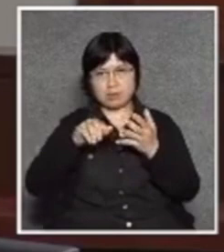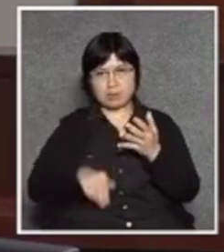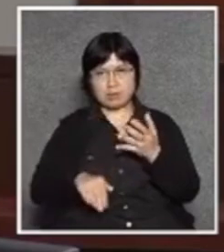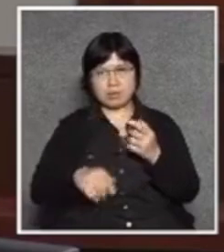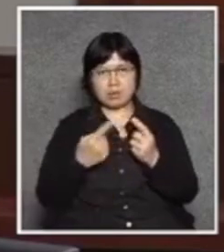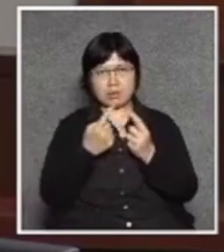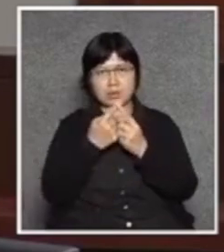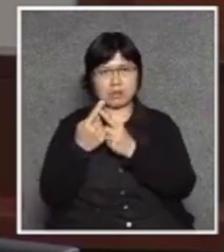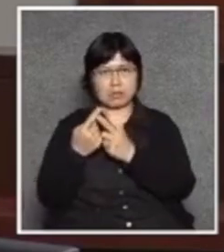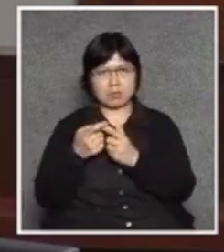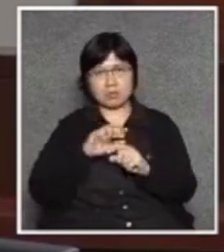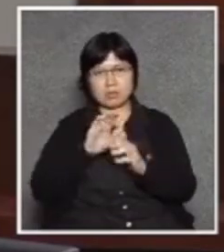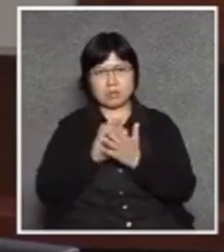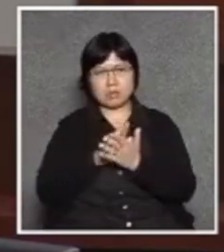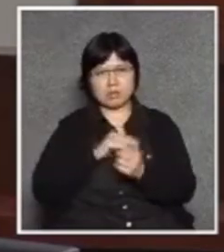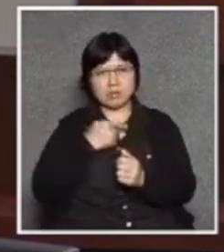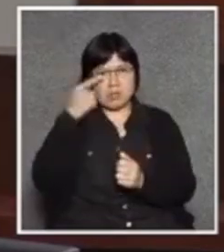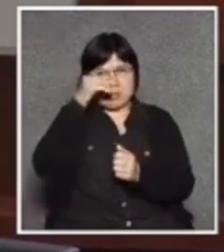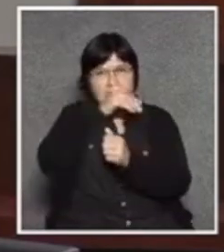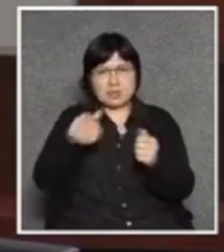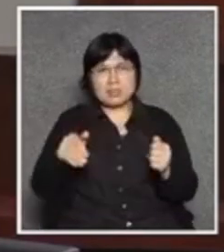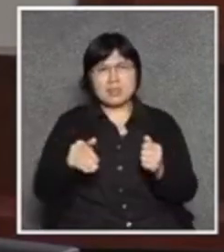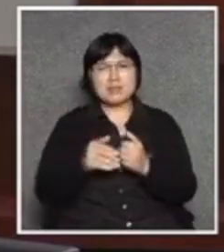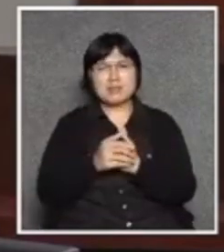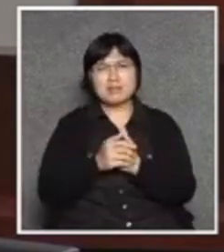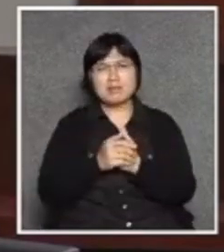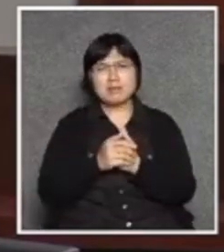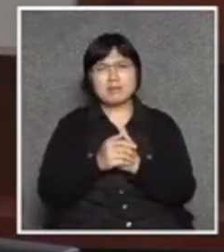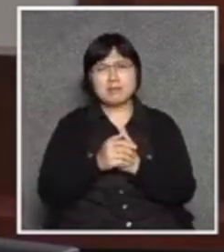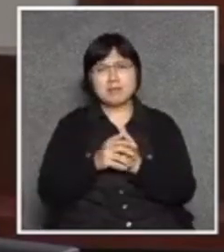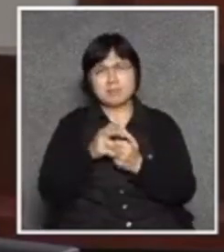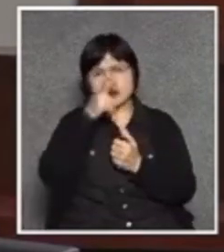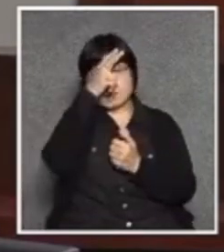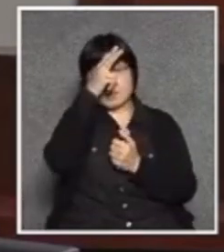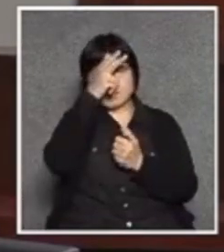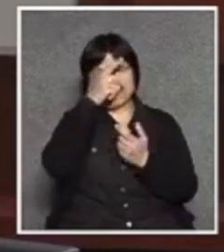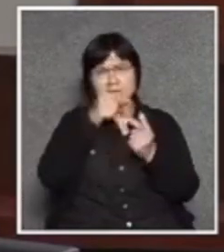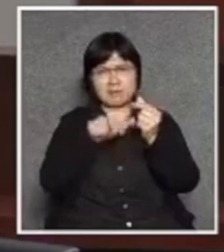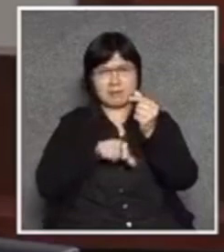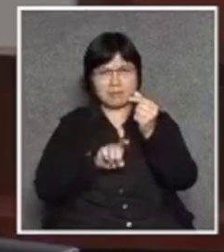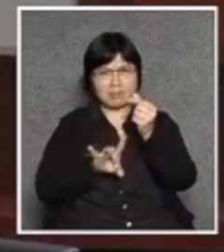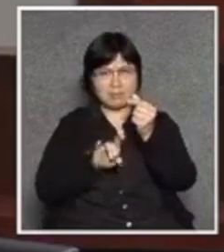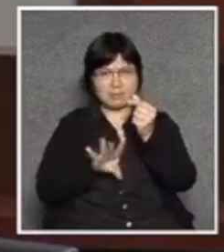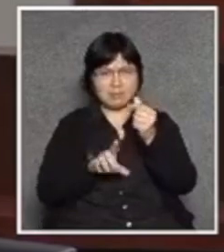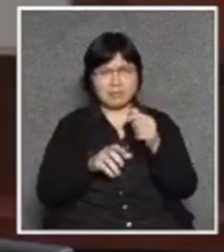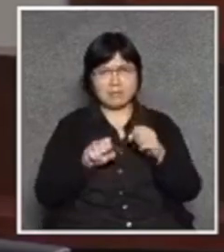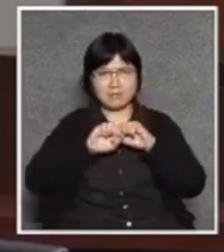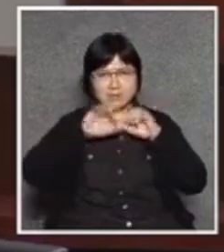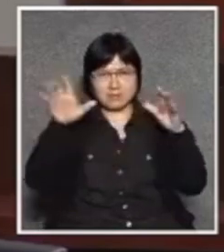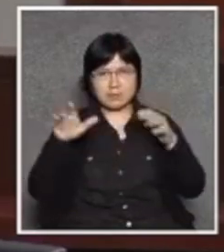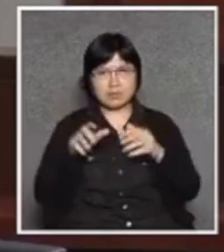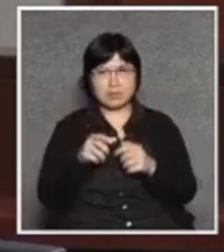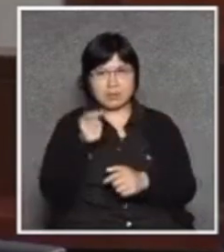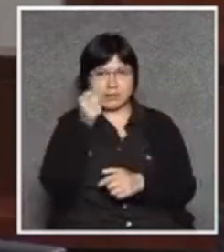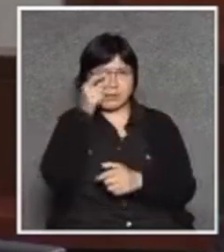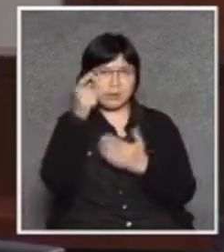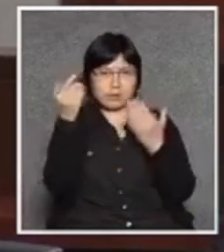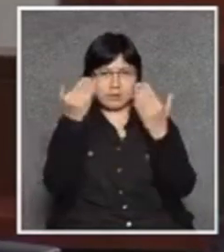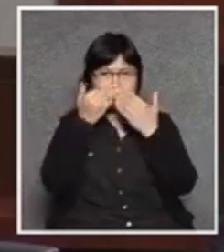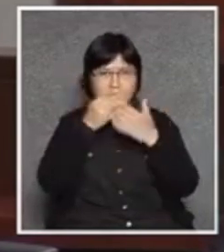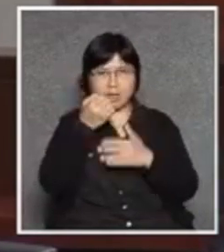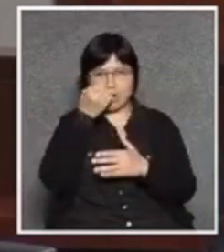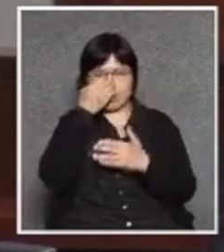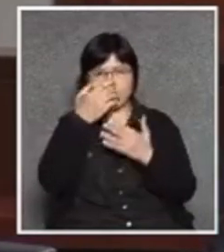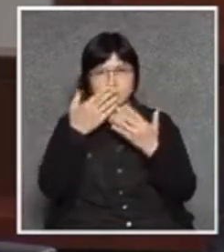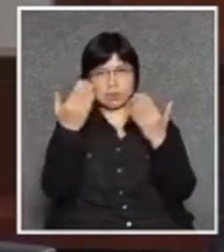人皆若可殺的地步。特區政府10月15日公布向奇妙電視、香港